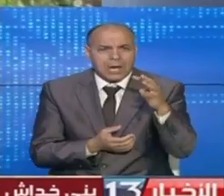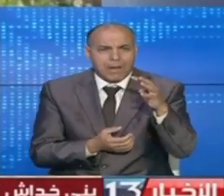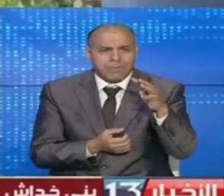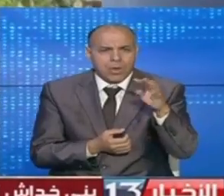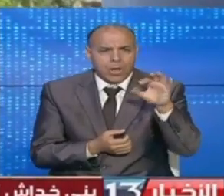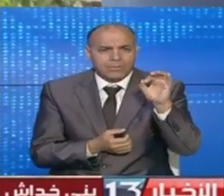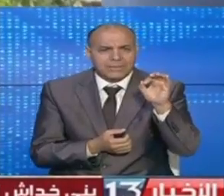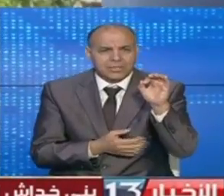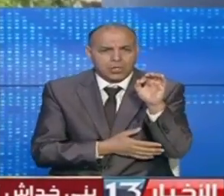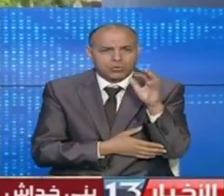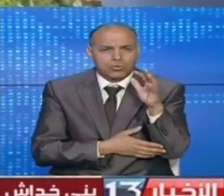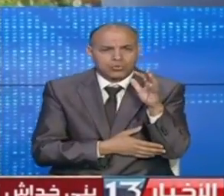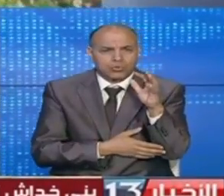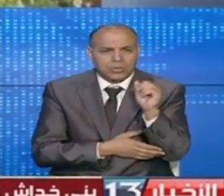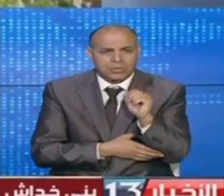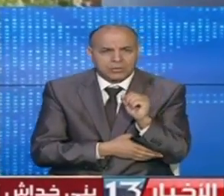450